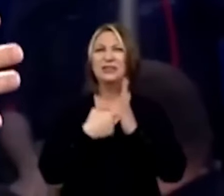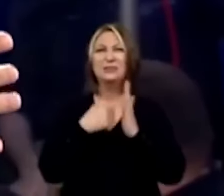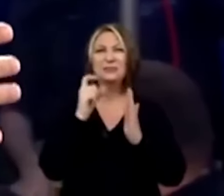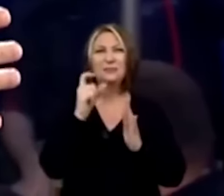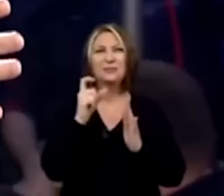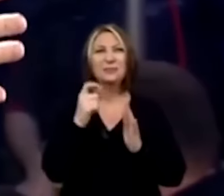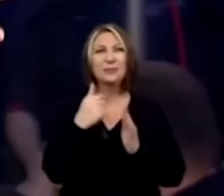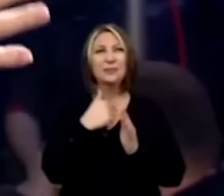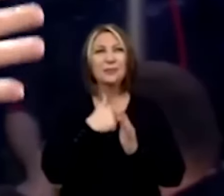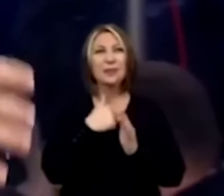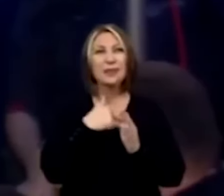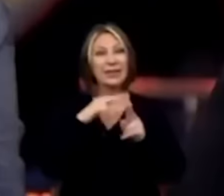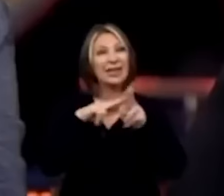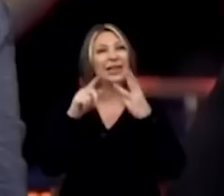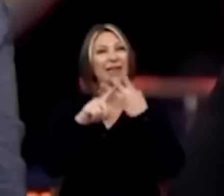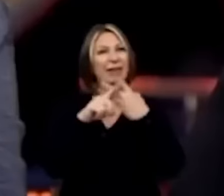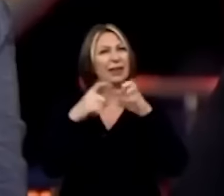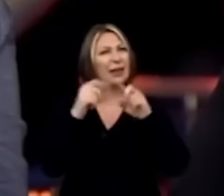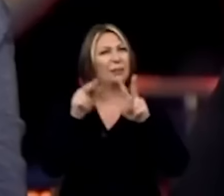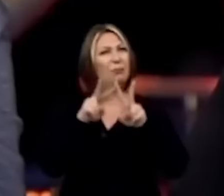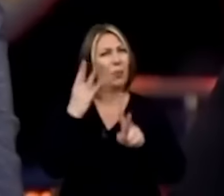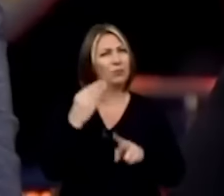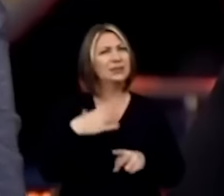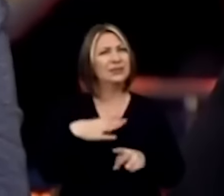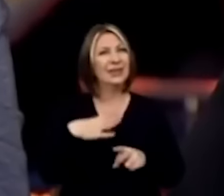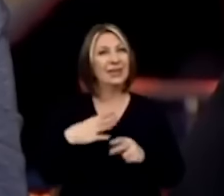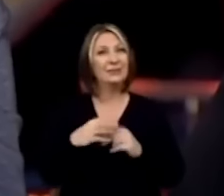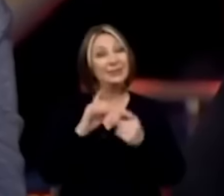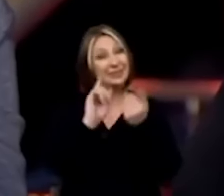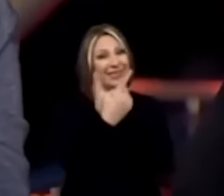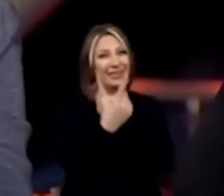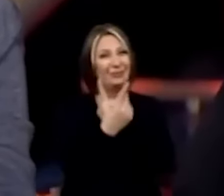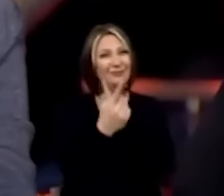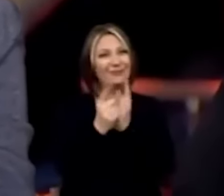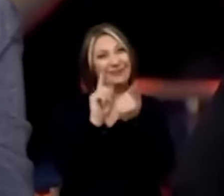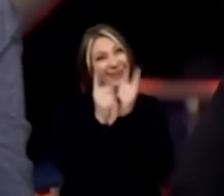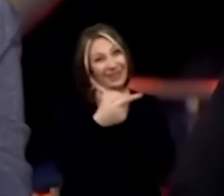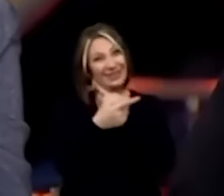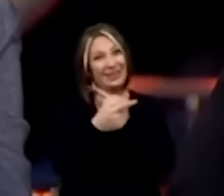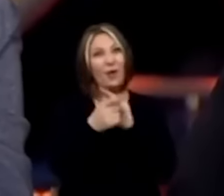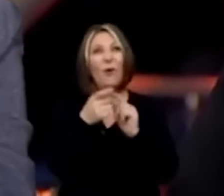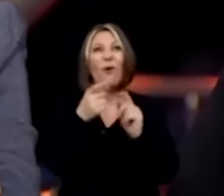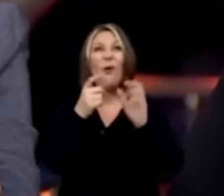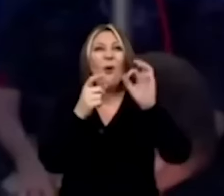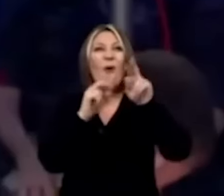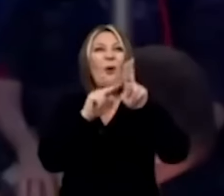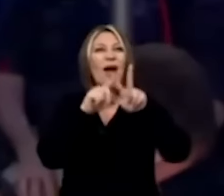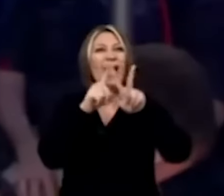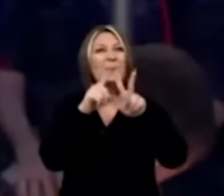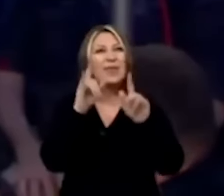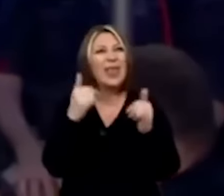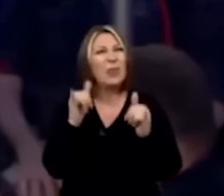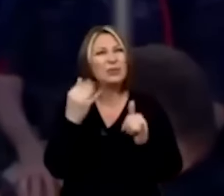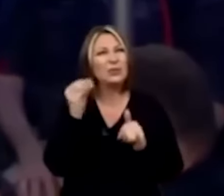Ben ismimin Kerim olmasını isterdim. Değişelim abi isimleri o zaman. Okan'da bir yaramaz